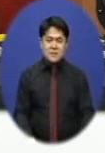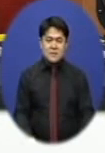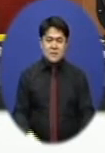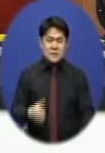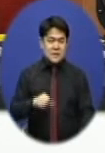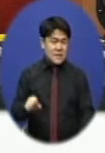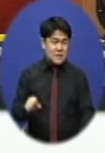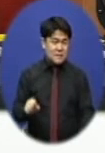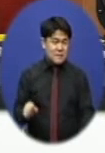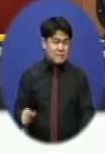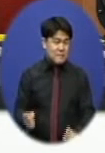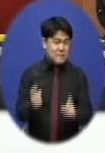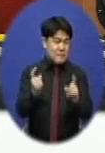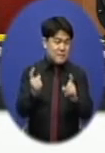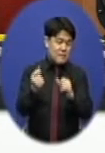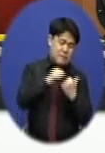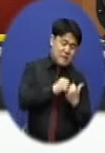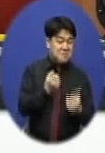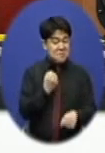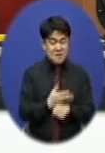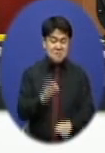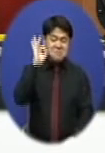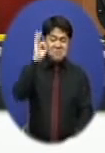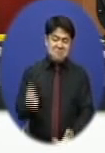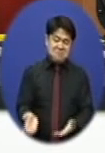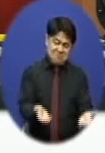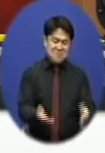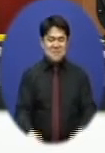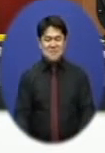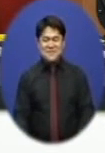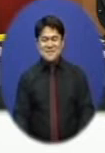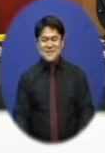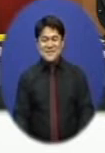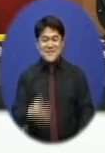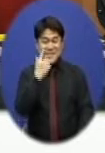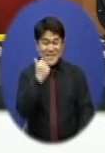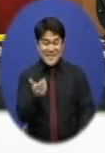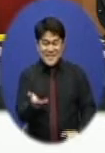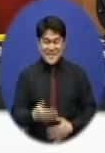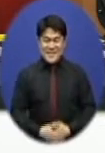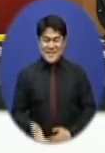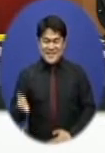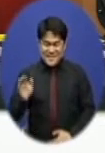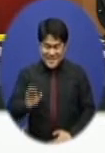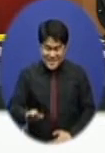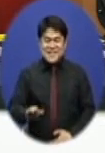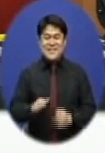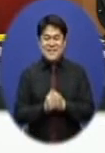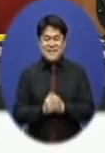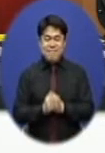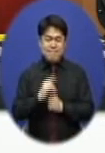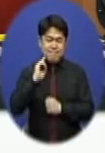있습니까? 그럼요. 예. 따라가야죠. 네. 아, 네. 아버지. 예. 아버님. 그래도 이렇게